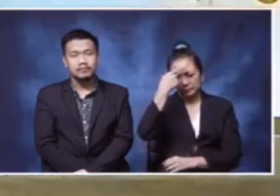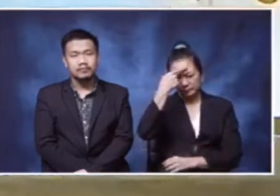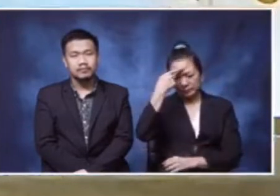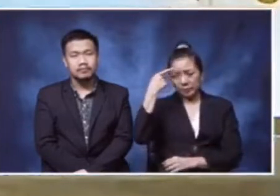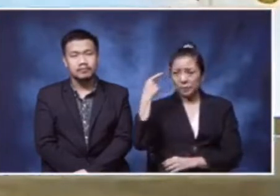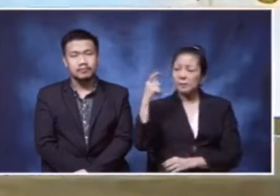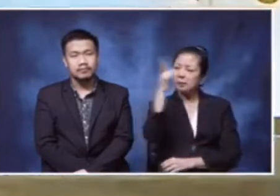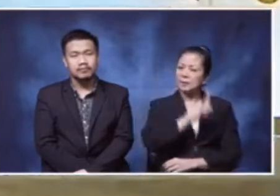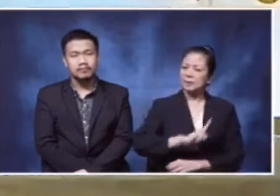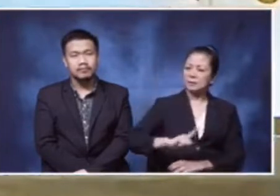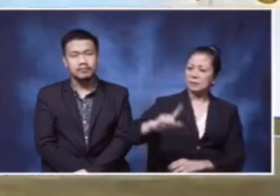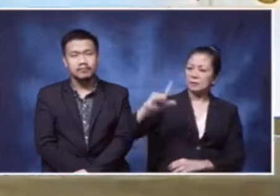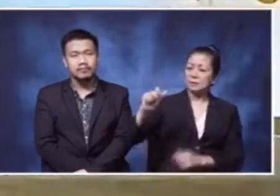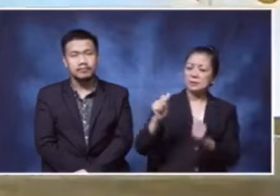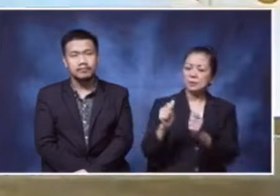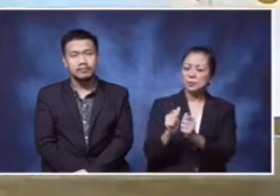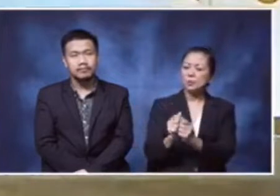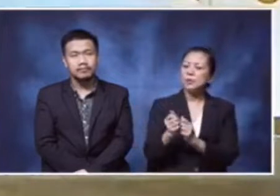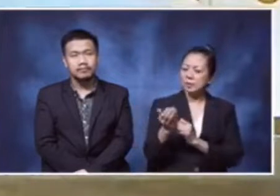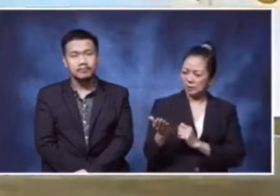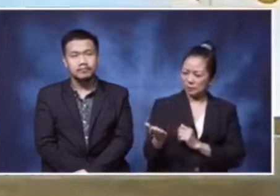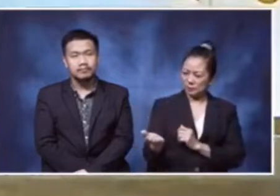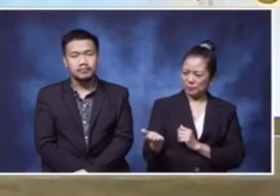ang Panginoon ay suma sa iyo."